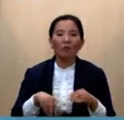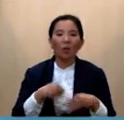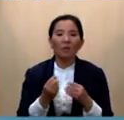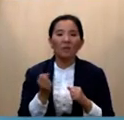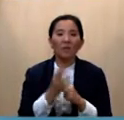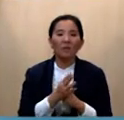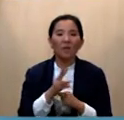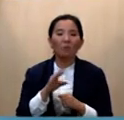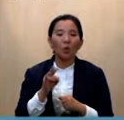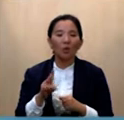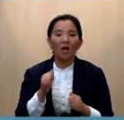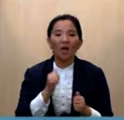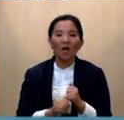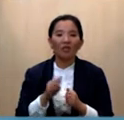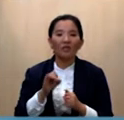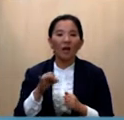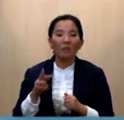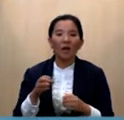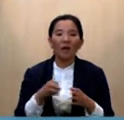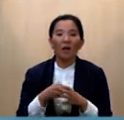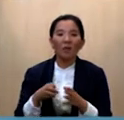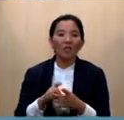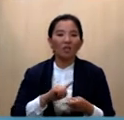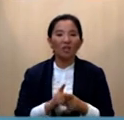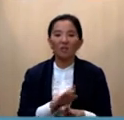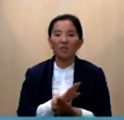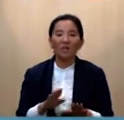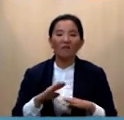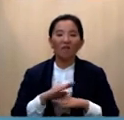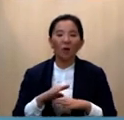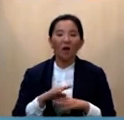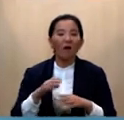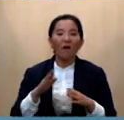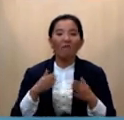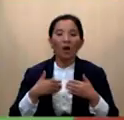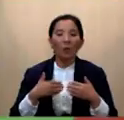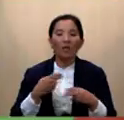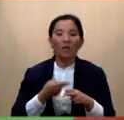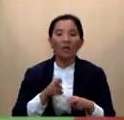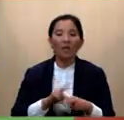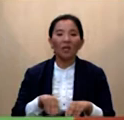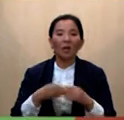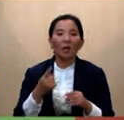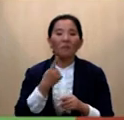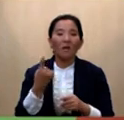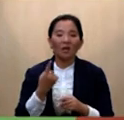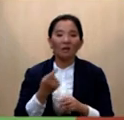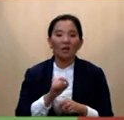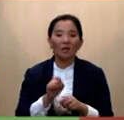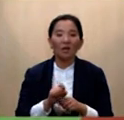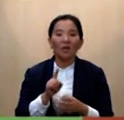time при этом команды не меняется воротами они меняются только после 1 экстра тайма